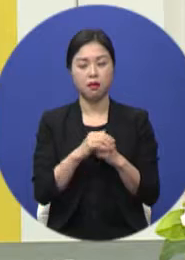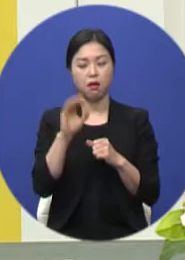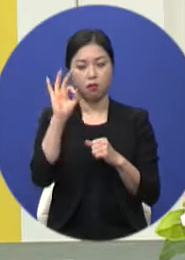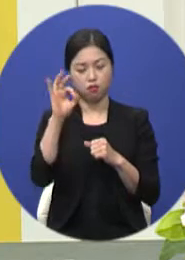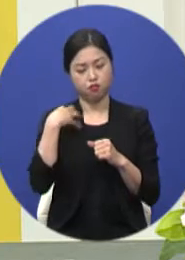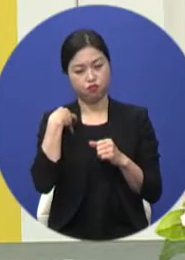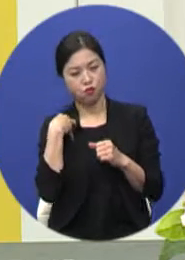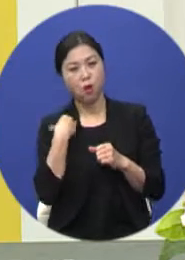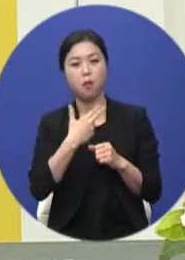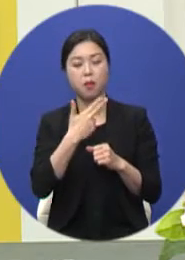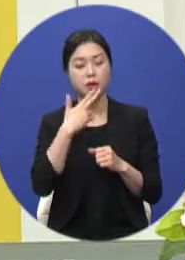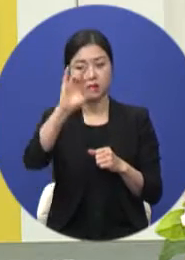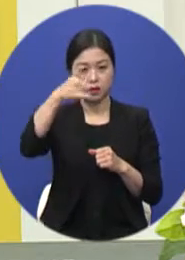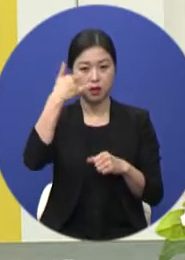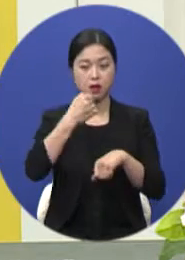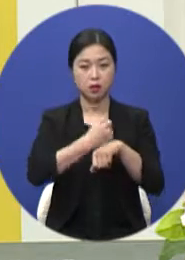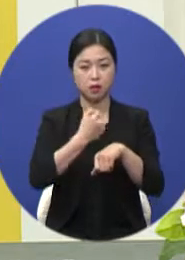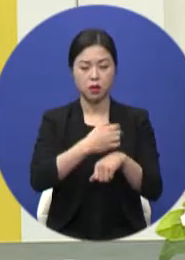중에